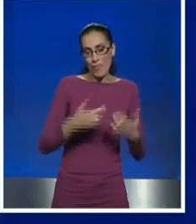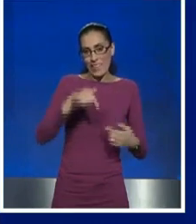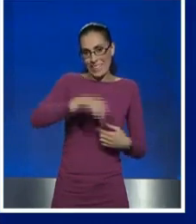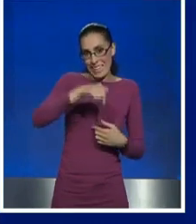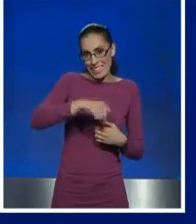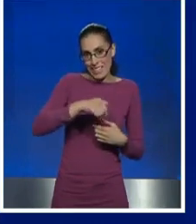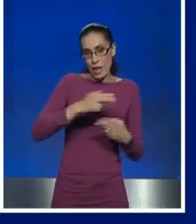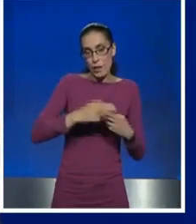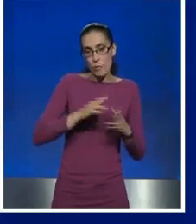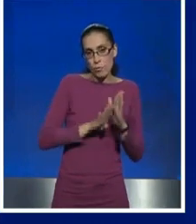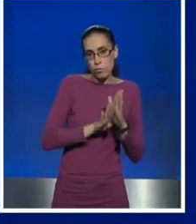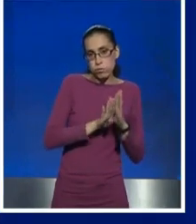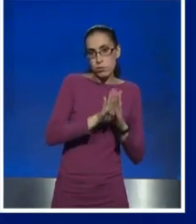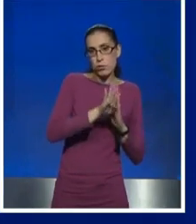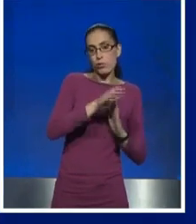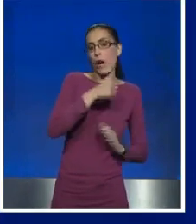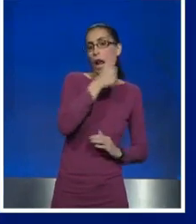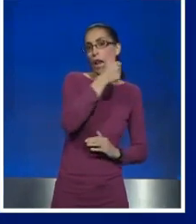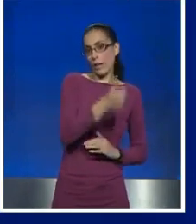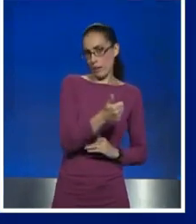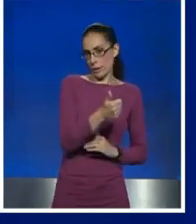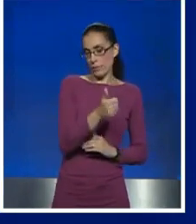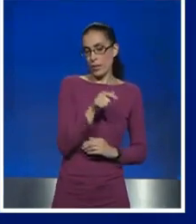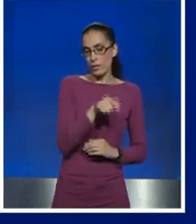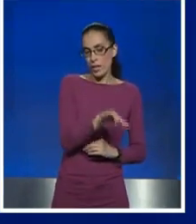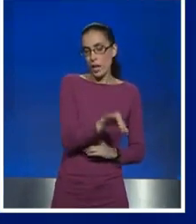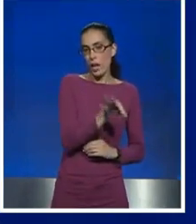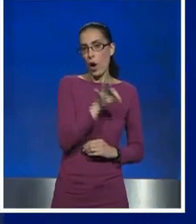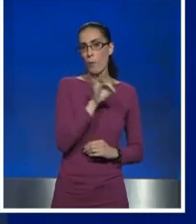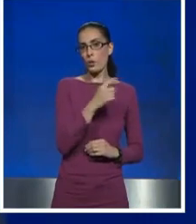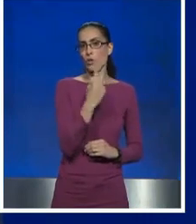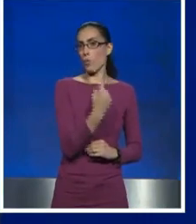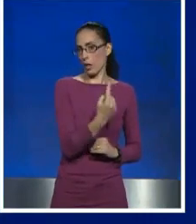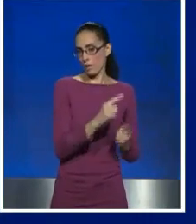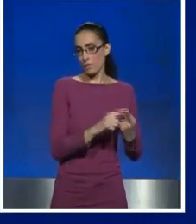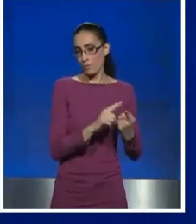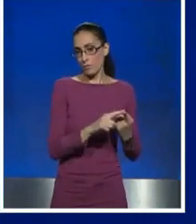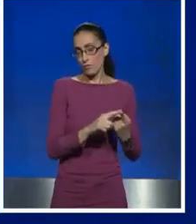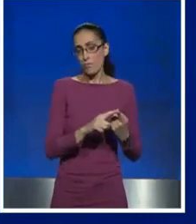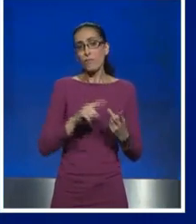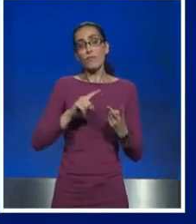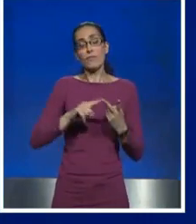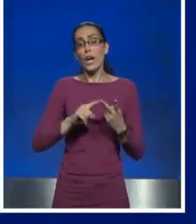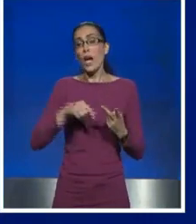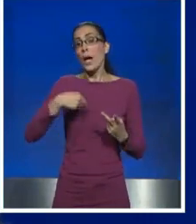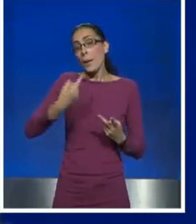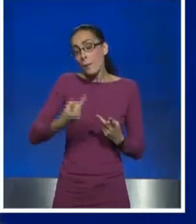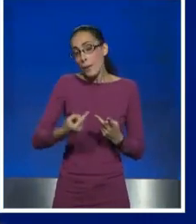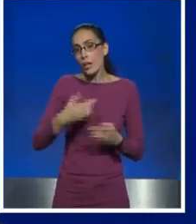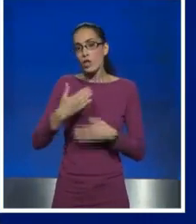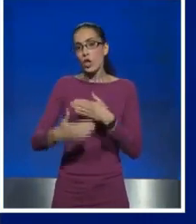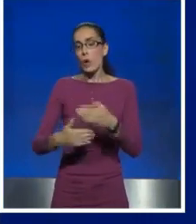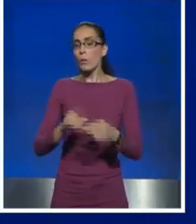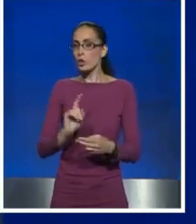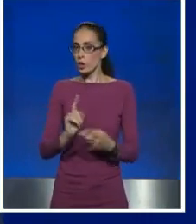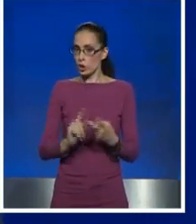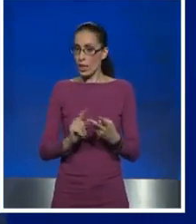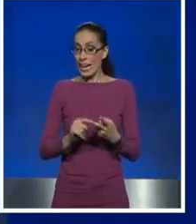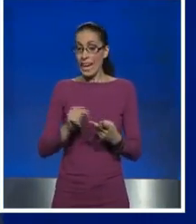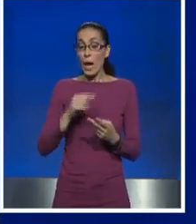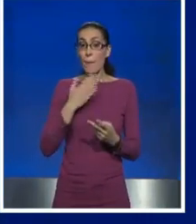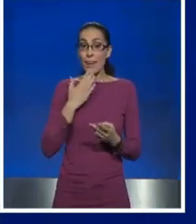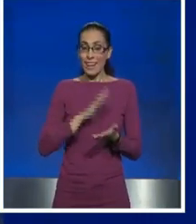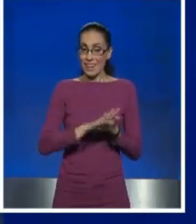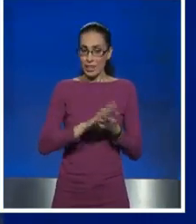Nażlu allura l-ewwel risposta, l-ewwel option li kien hemm fid-domanda tiegħek. U mbagħad inkomplu nimxu fuq it-tieni waħda u ngħidu issa nistgħu nespandu